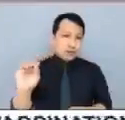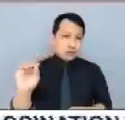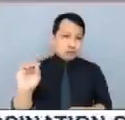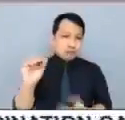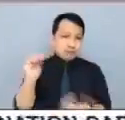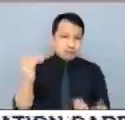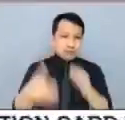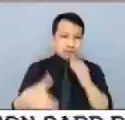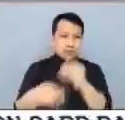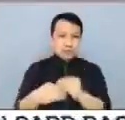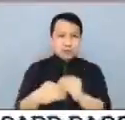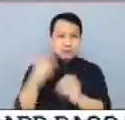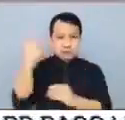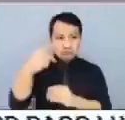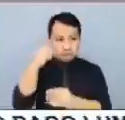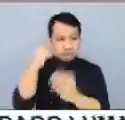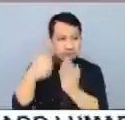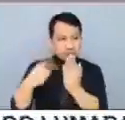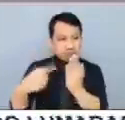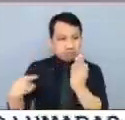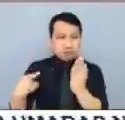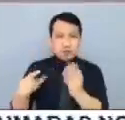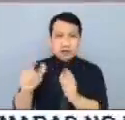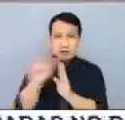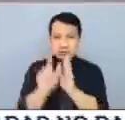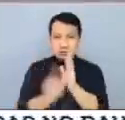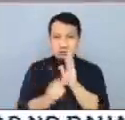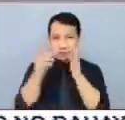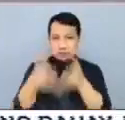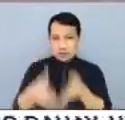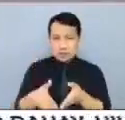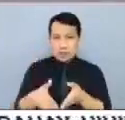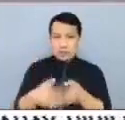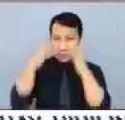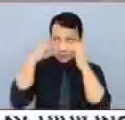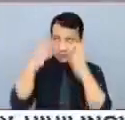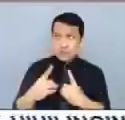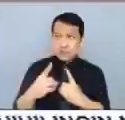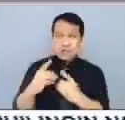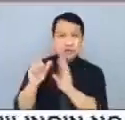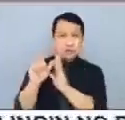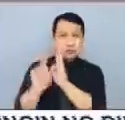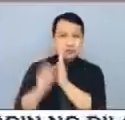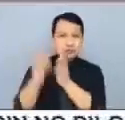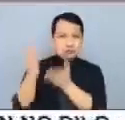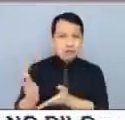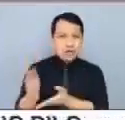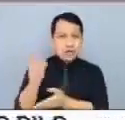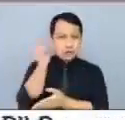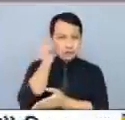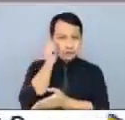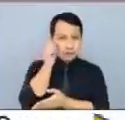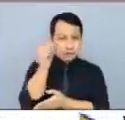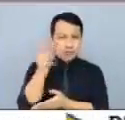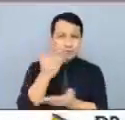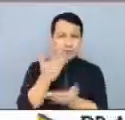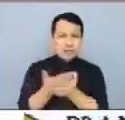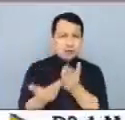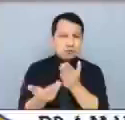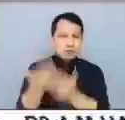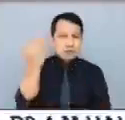at si Doc Willie Ong? May limit ho ba ang kandidatong maaring tumakbo